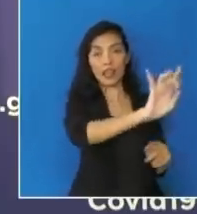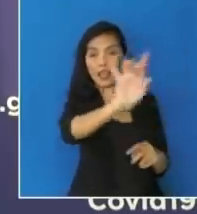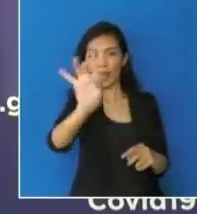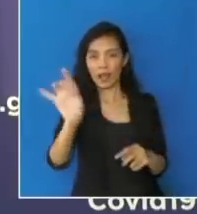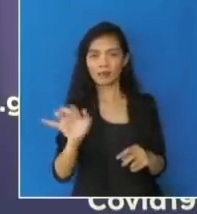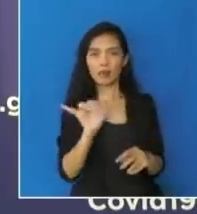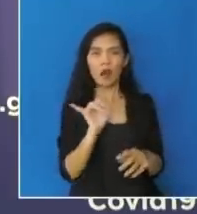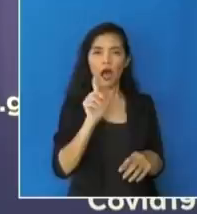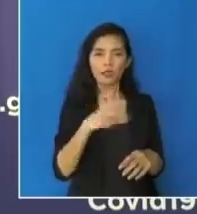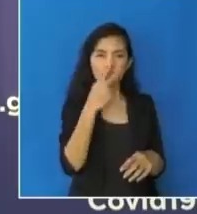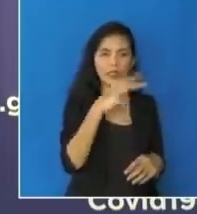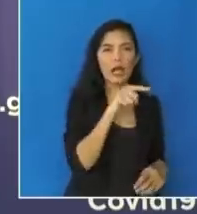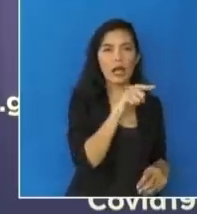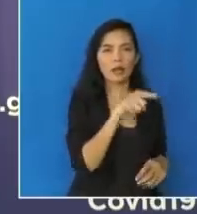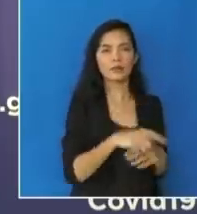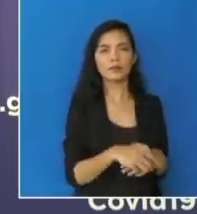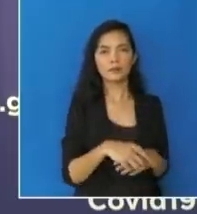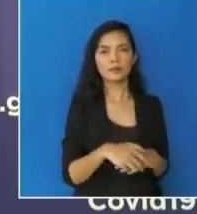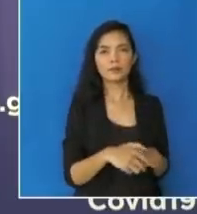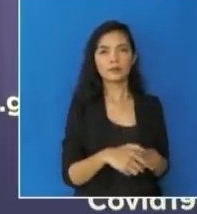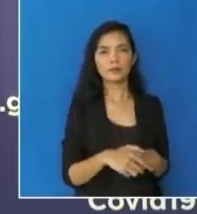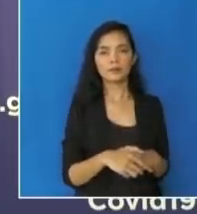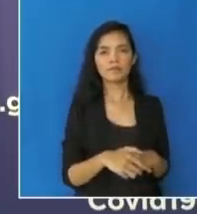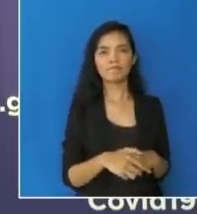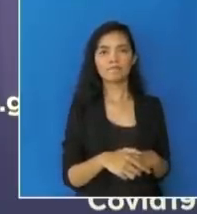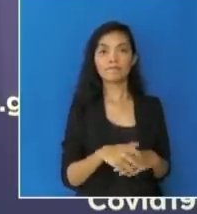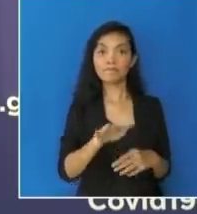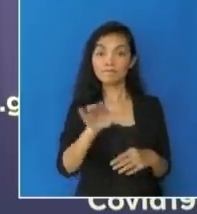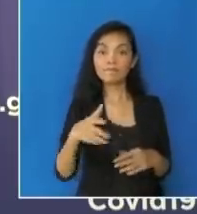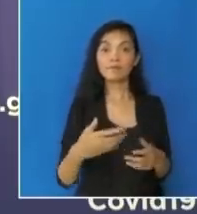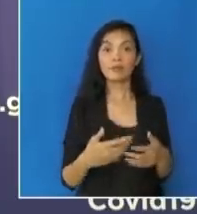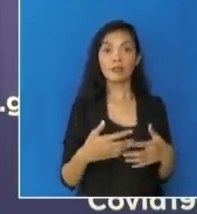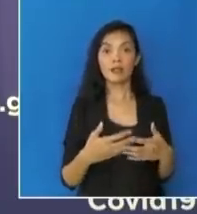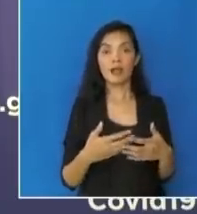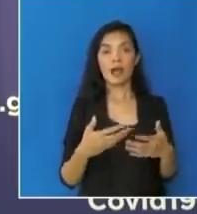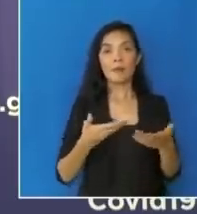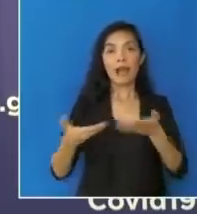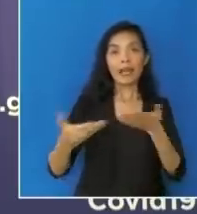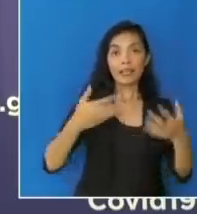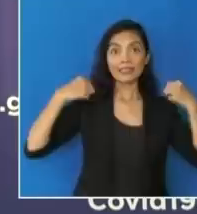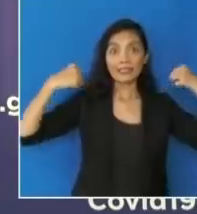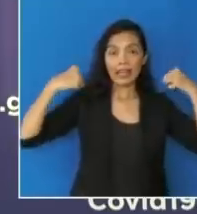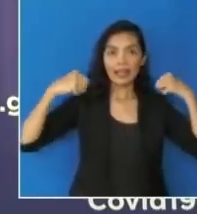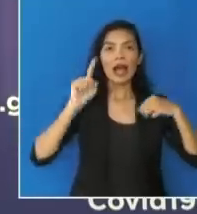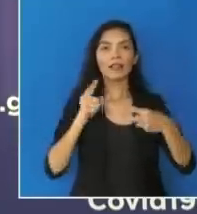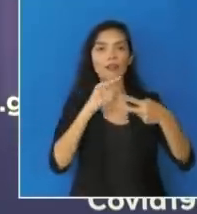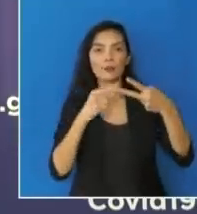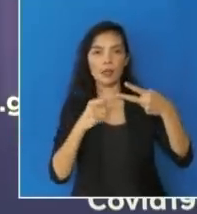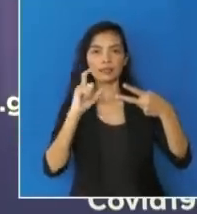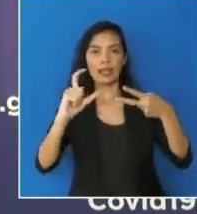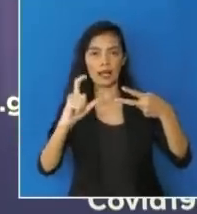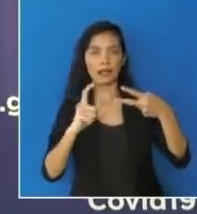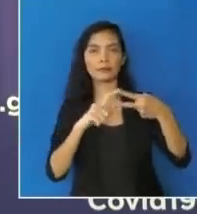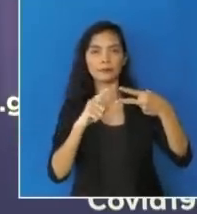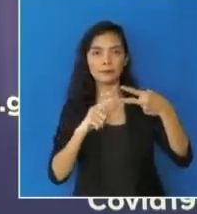Saudara-saudara, secara prinsip penanganan di bidang kesehatan dilakukan melalui dua mekanisme